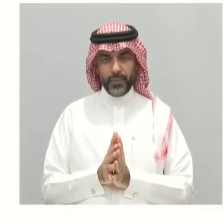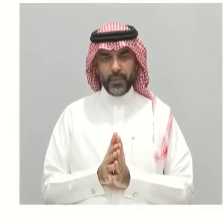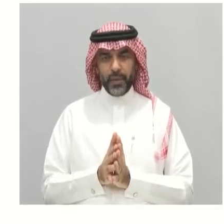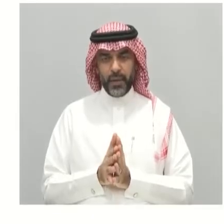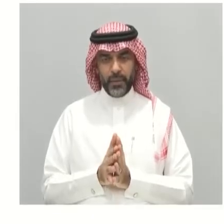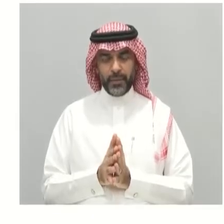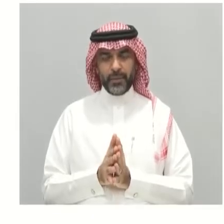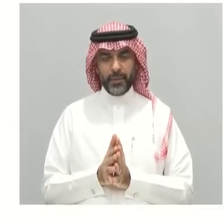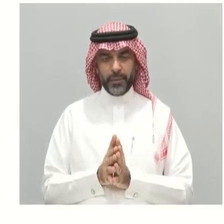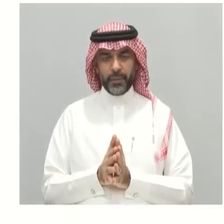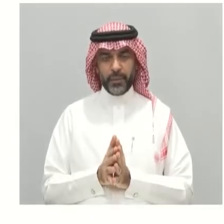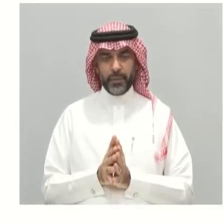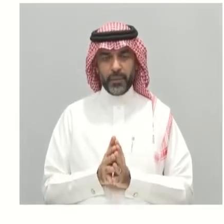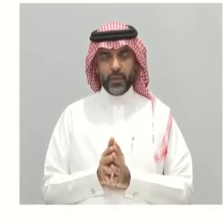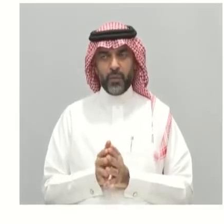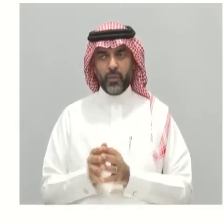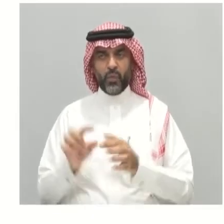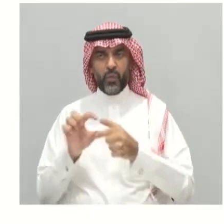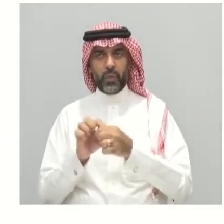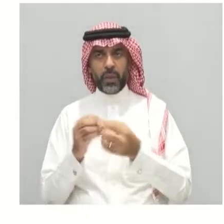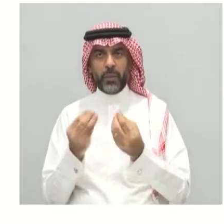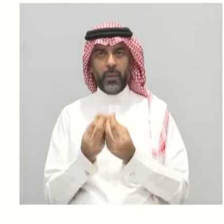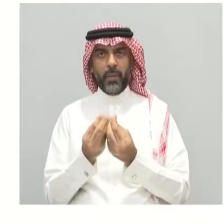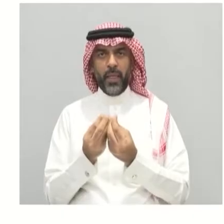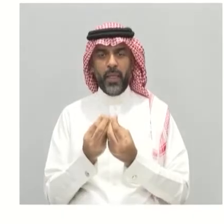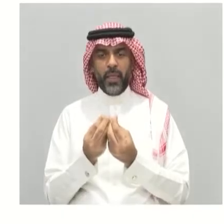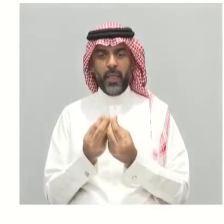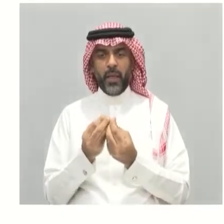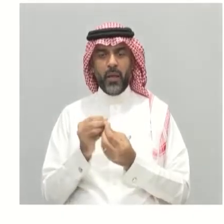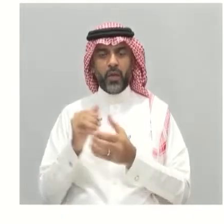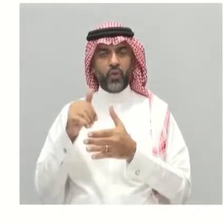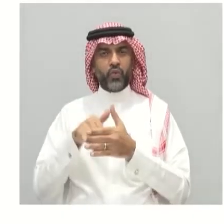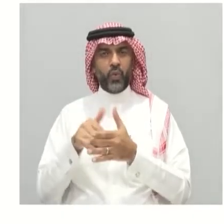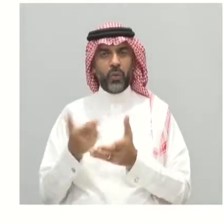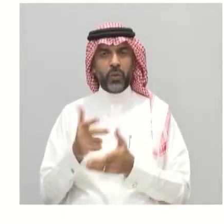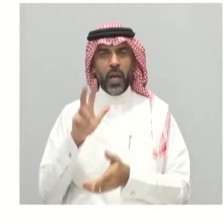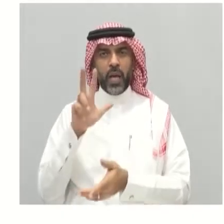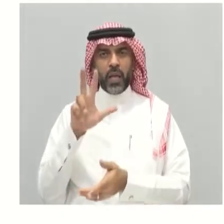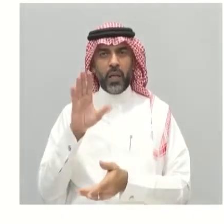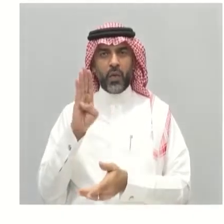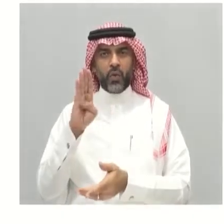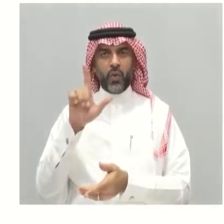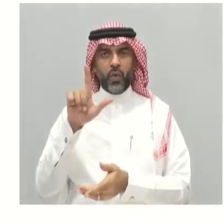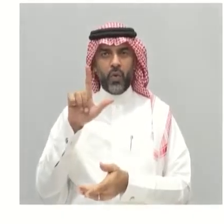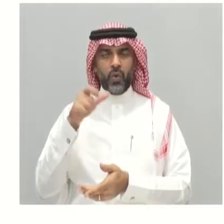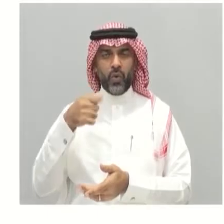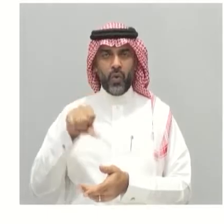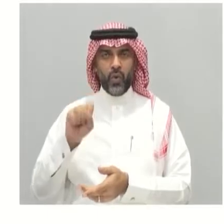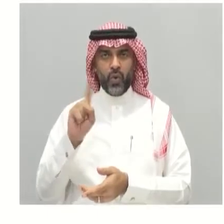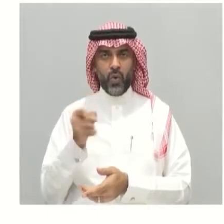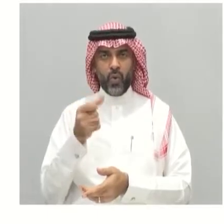متصله ومرتبط بعضها مع بعض تحتوي على الكلوروفيل وايضا صبغه